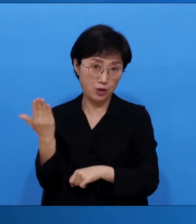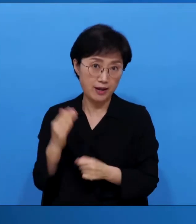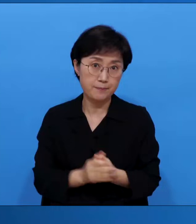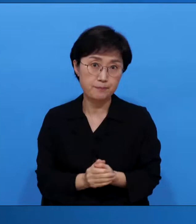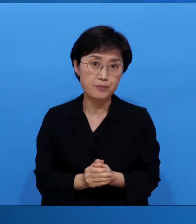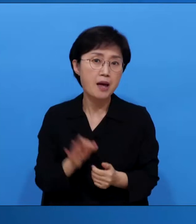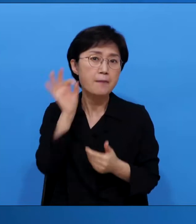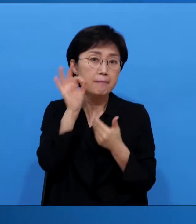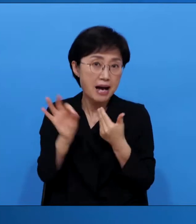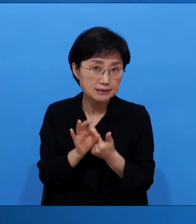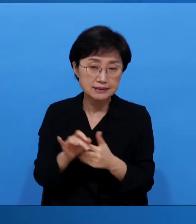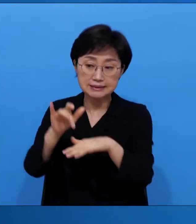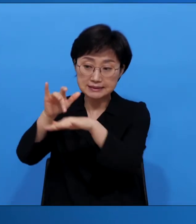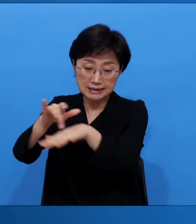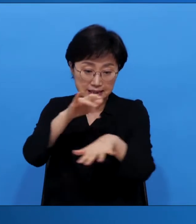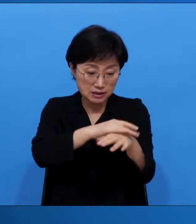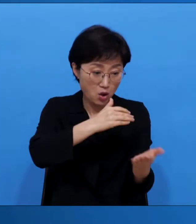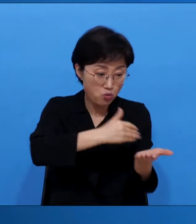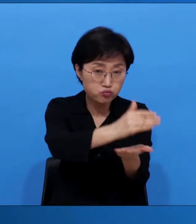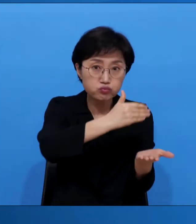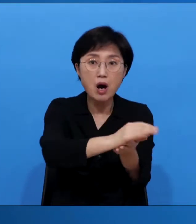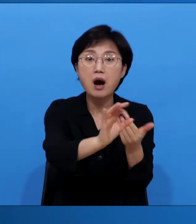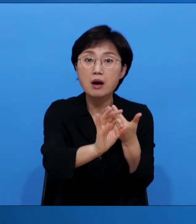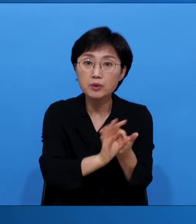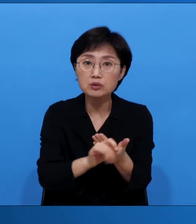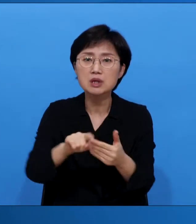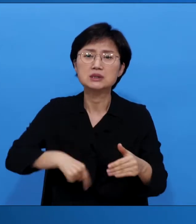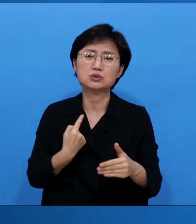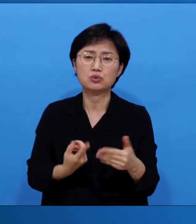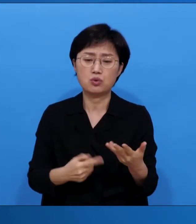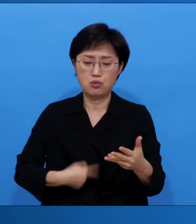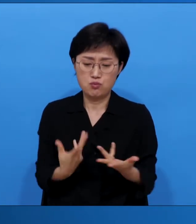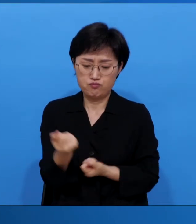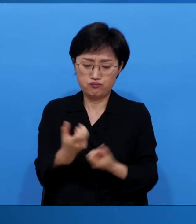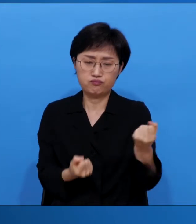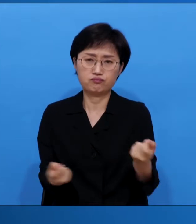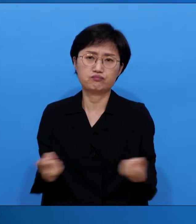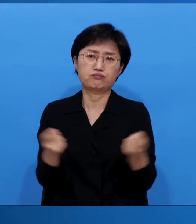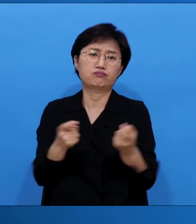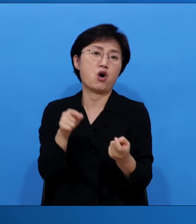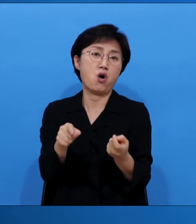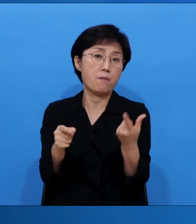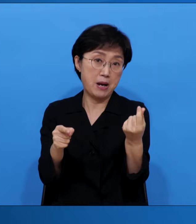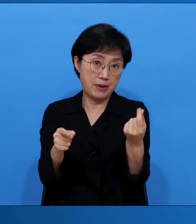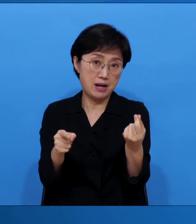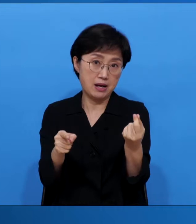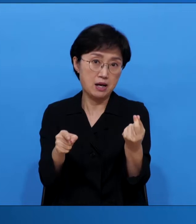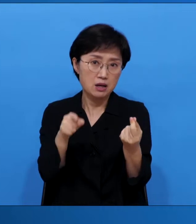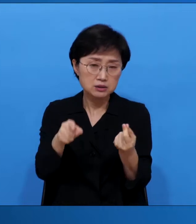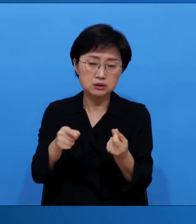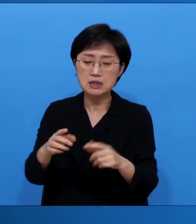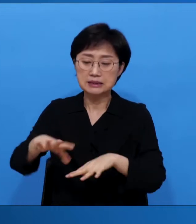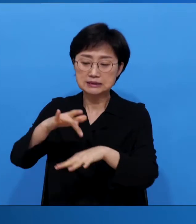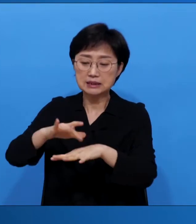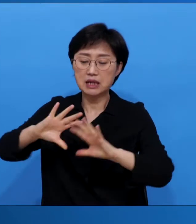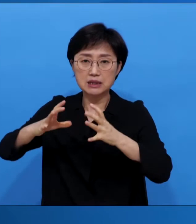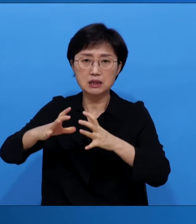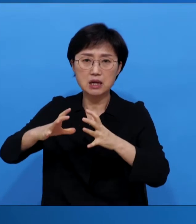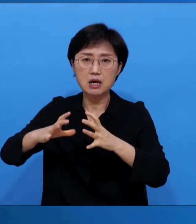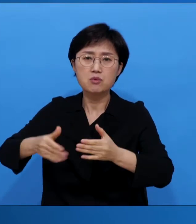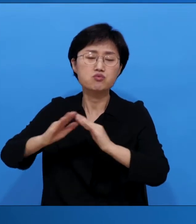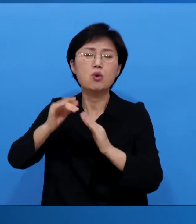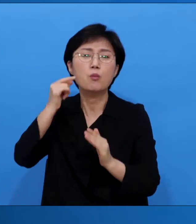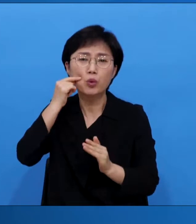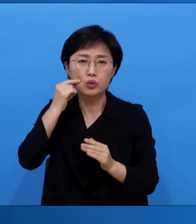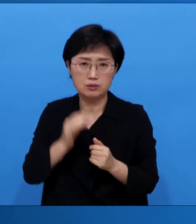못하리라. 만일 사탄이 사탄을 쫓아내면 스스로 분쟁하는 것이니 그리하고야 어떻게 그의